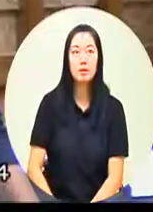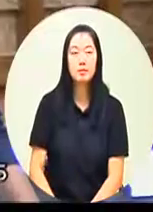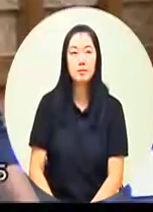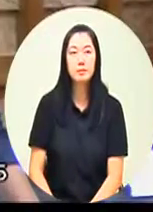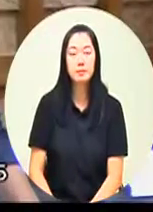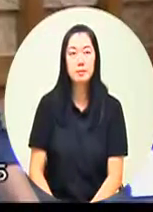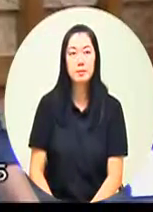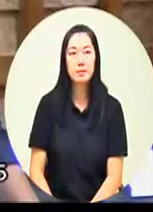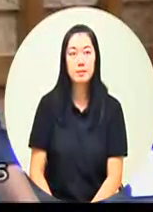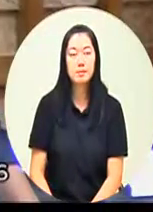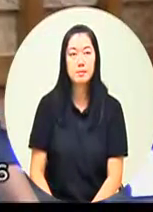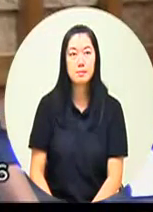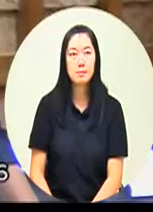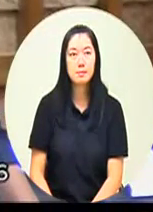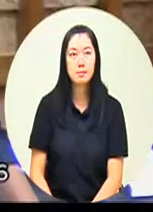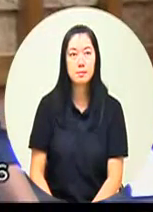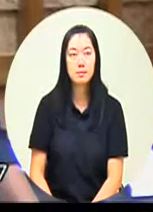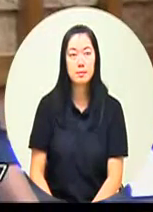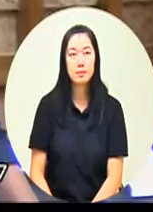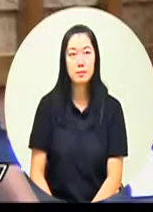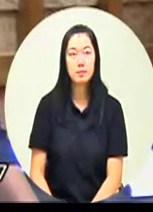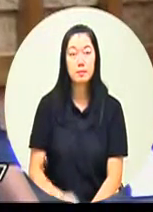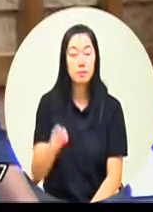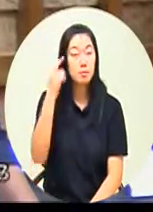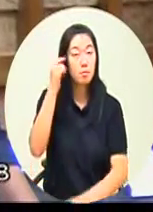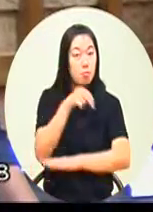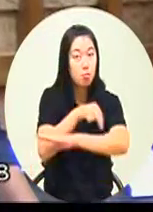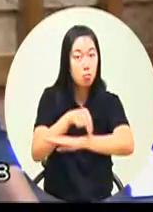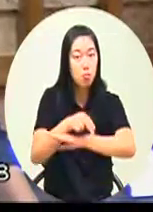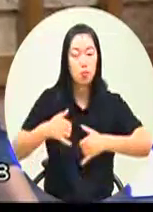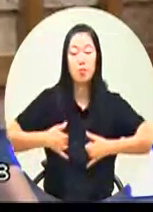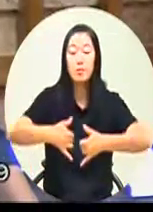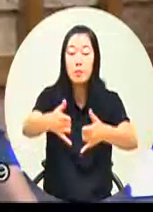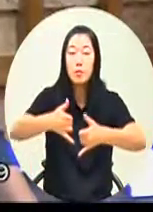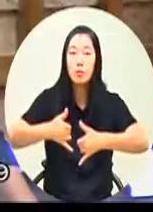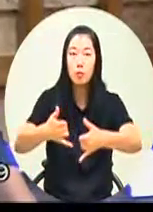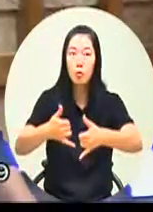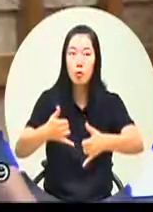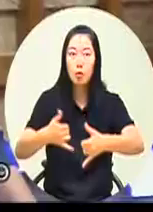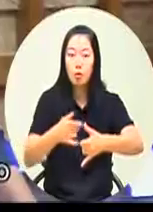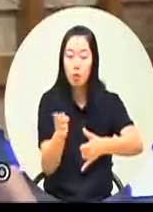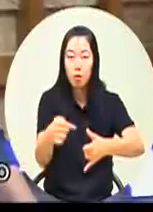的它的那个规划路线的规划，还有